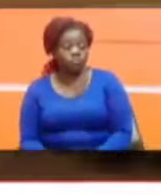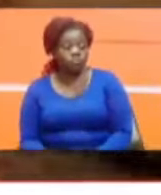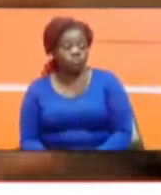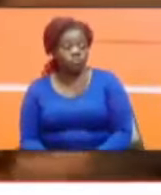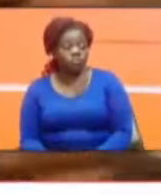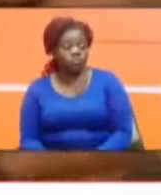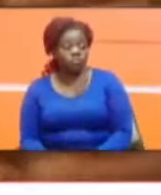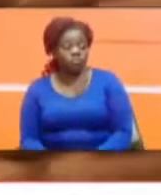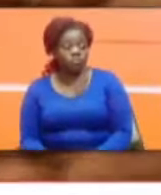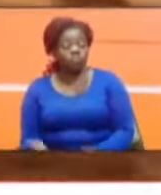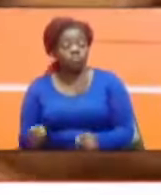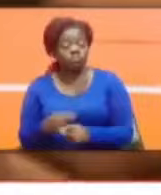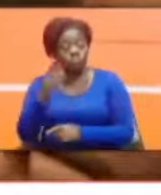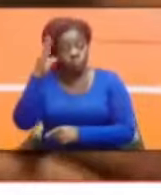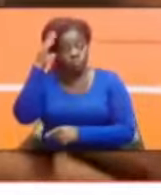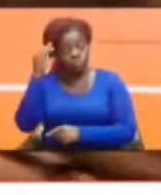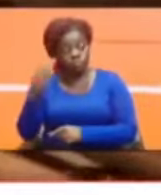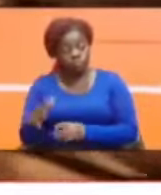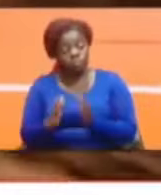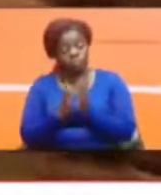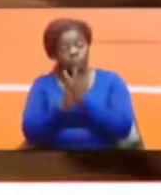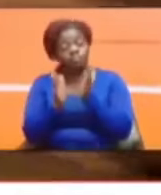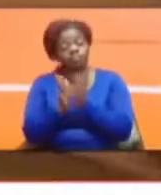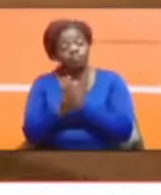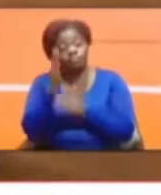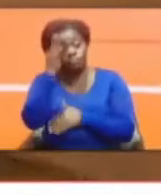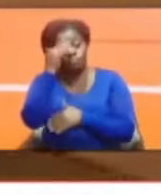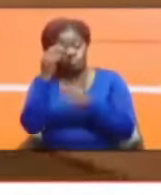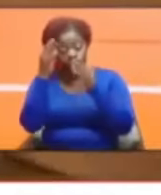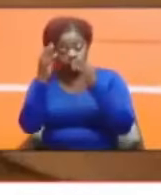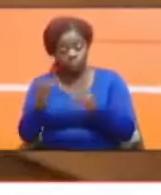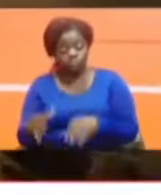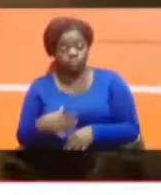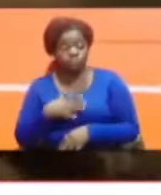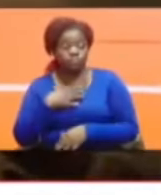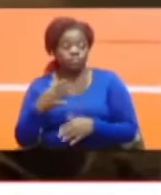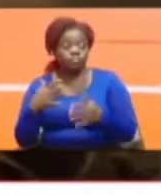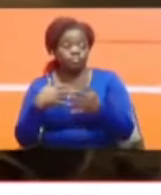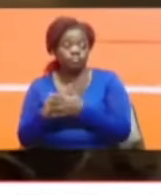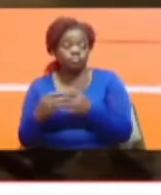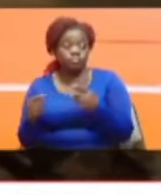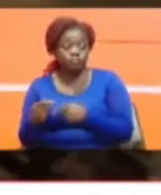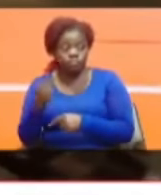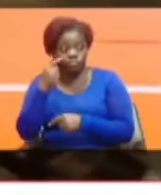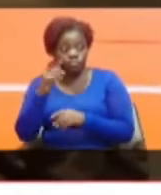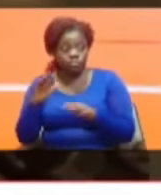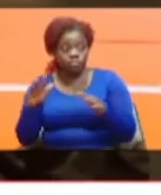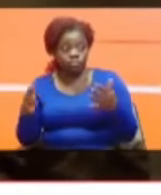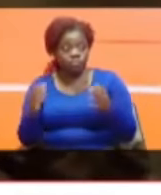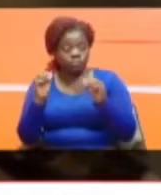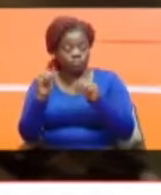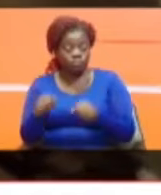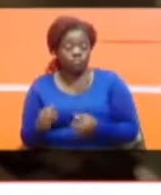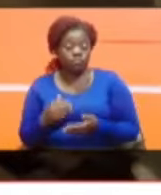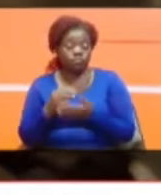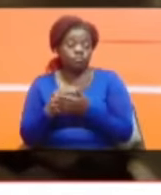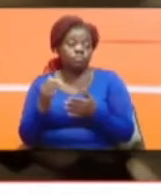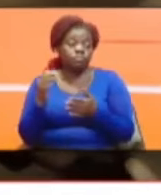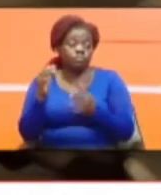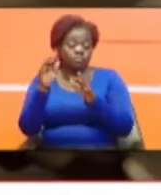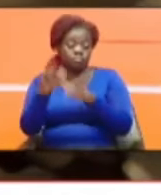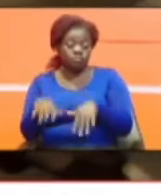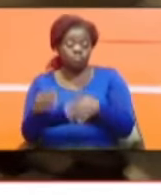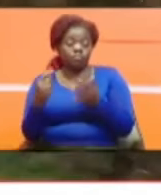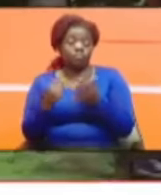Anedo Nebal okuva e Budaaki alambuludde lwaki basazeewo okulambula amakolero n'okulaba engeri gye basobola okukwatagana n'abalimi ba